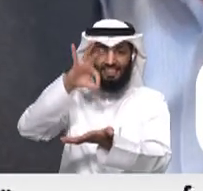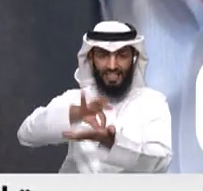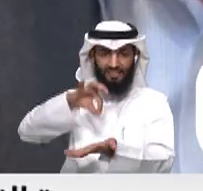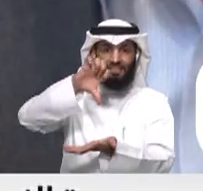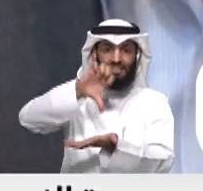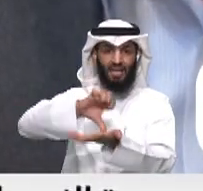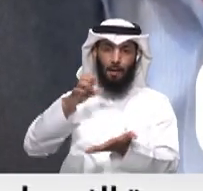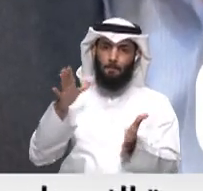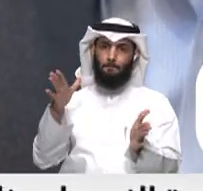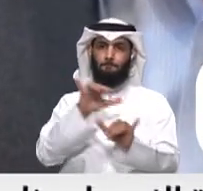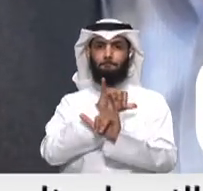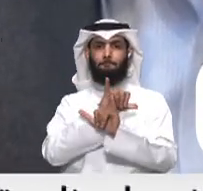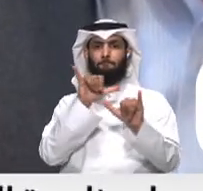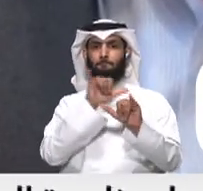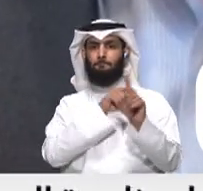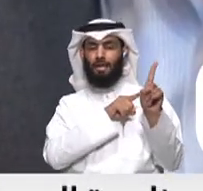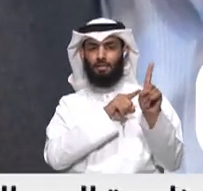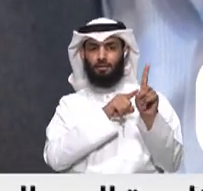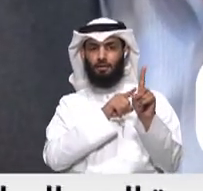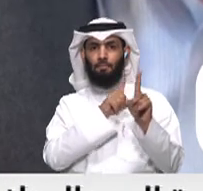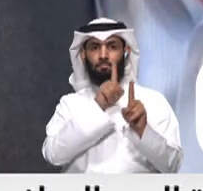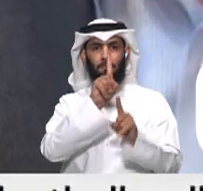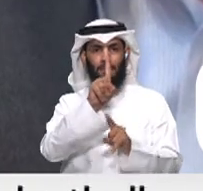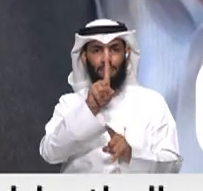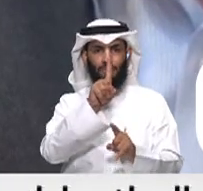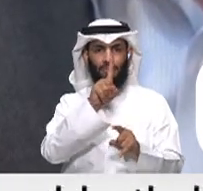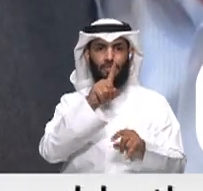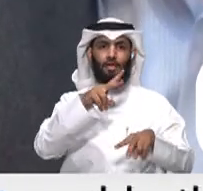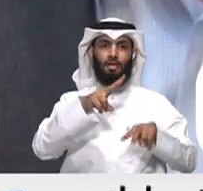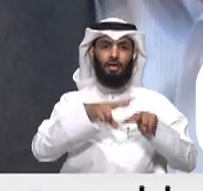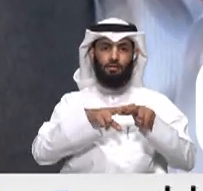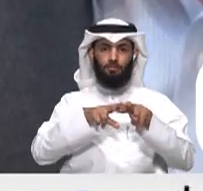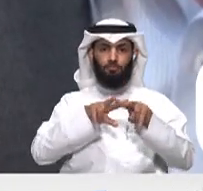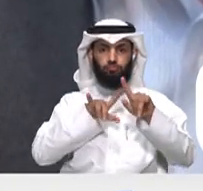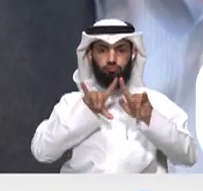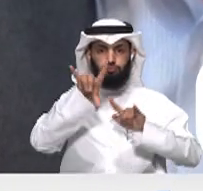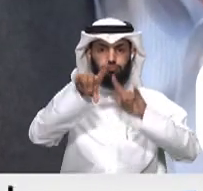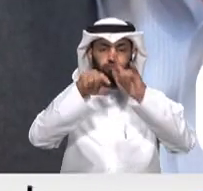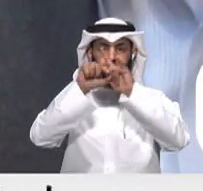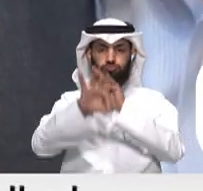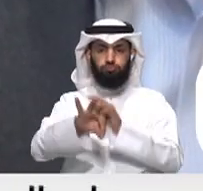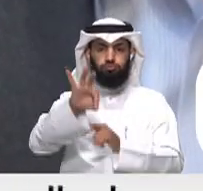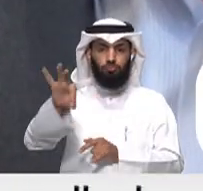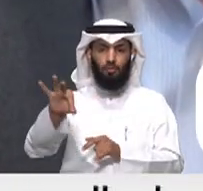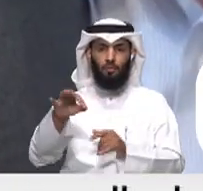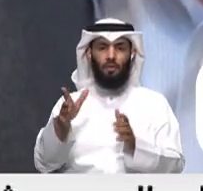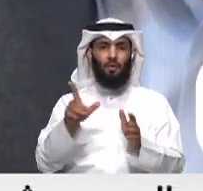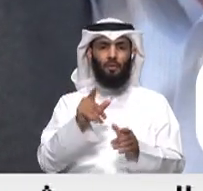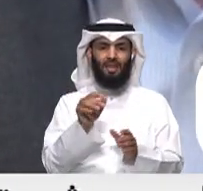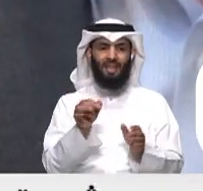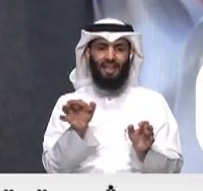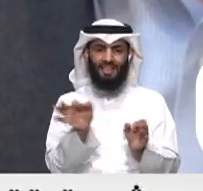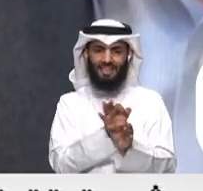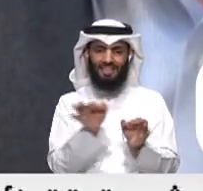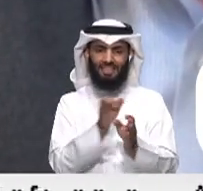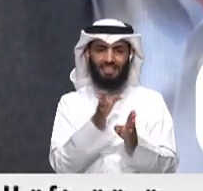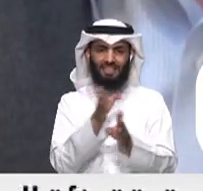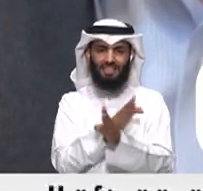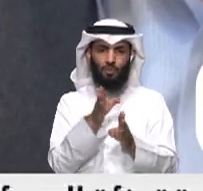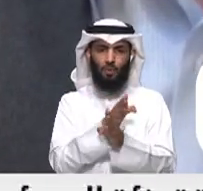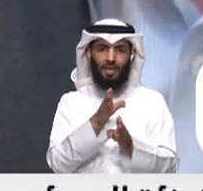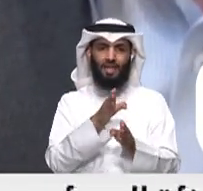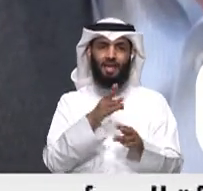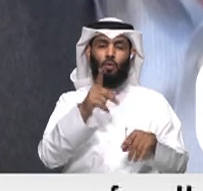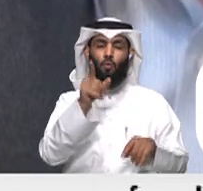تم استهدافه في 3 محافظات حدودية تقع على النقطة صفر مع الحدود